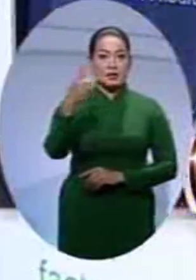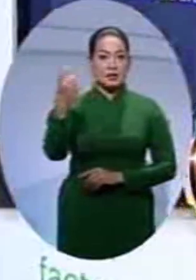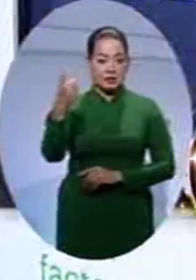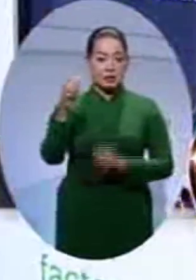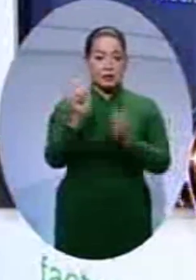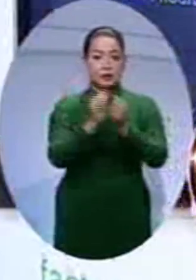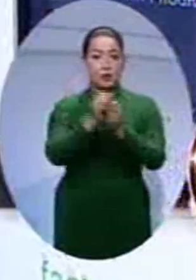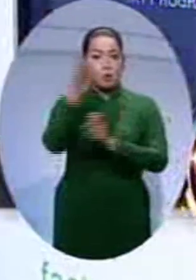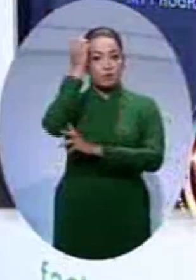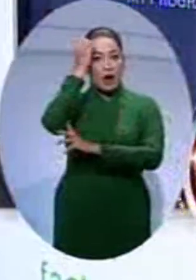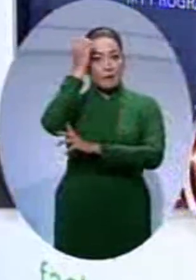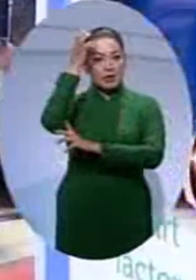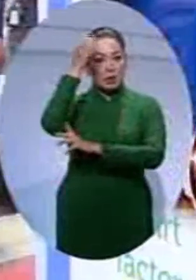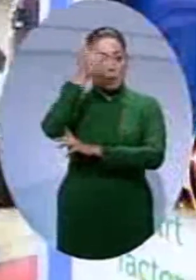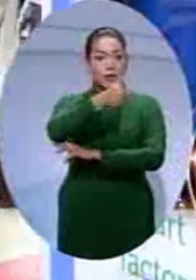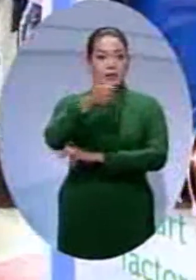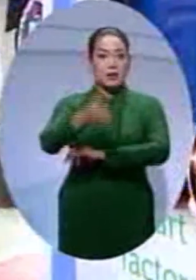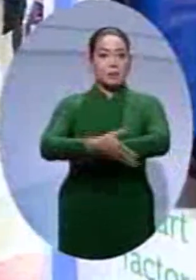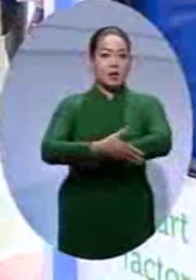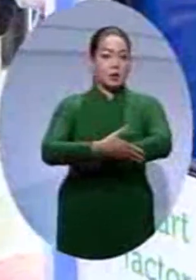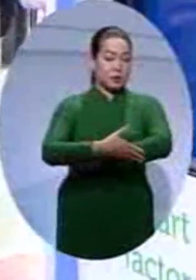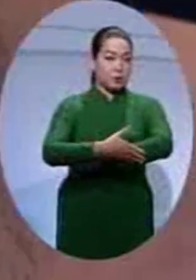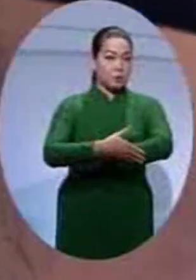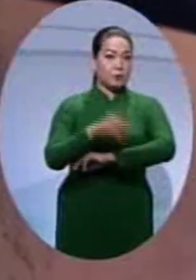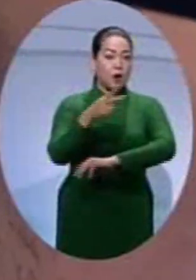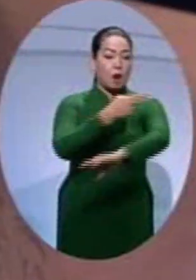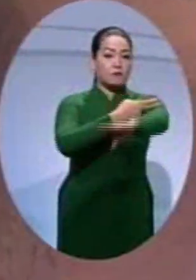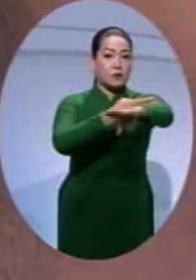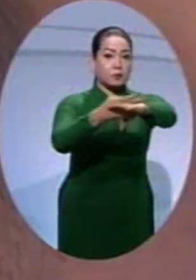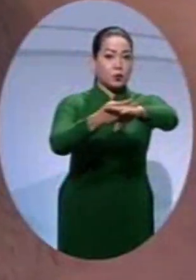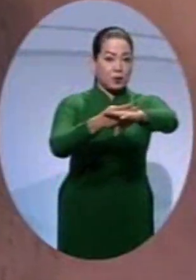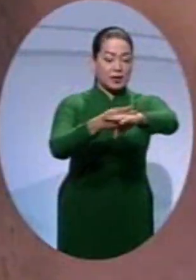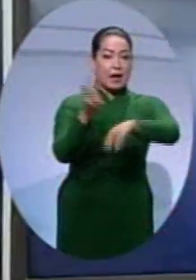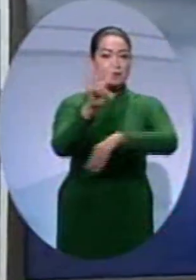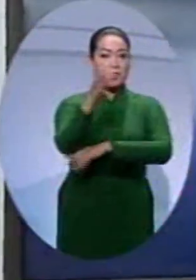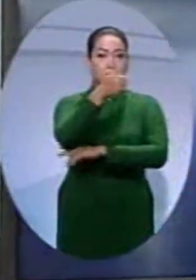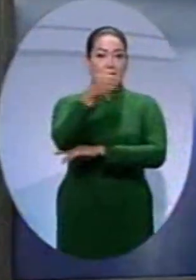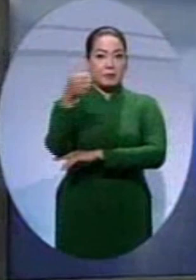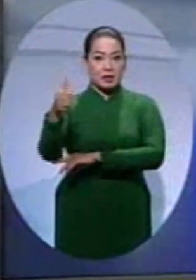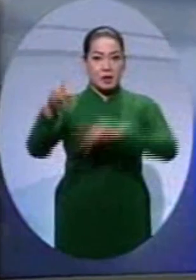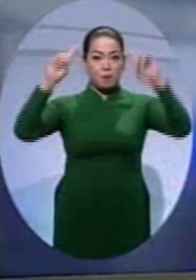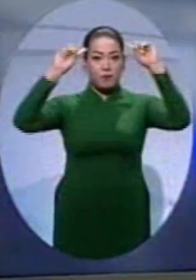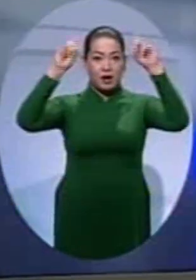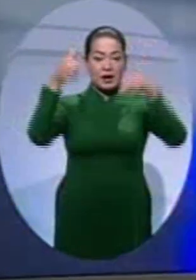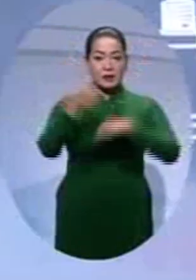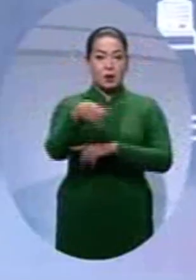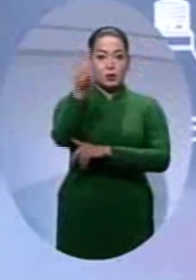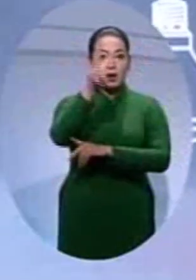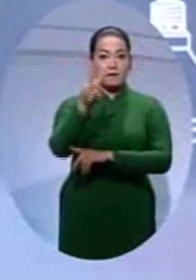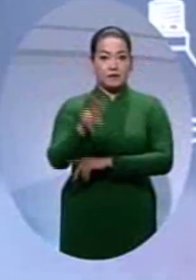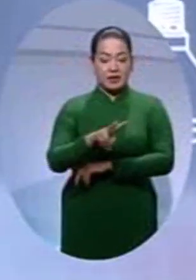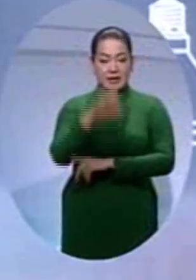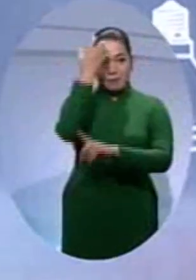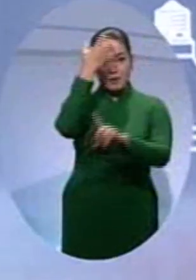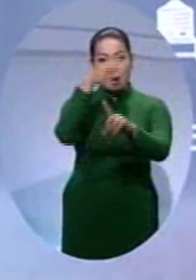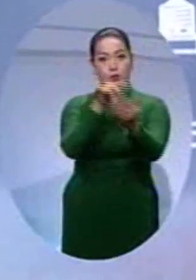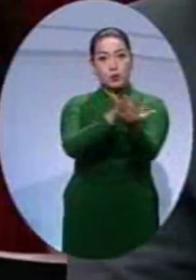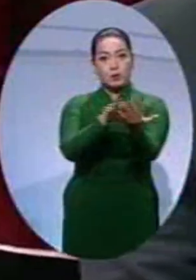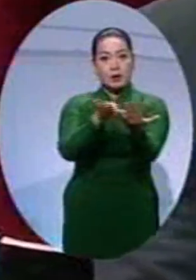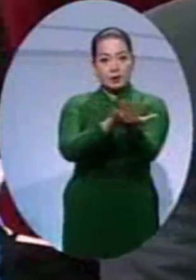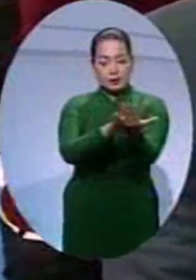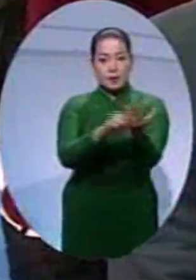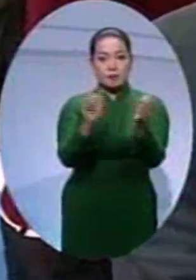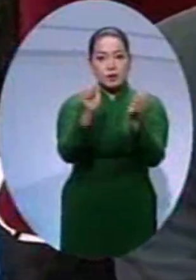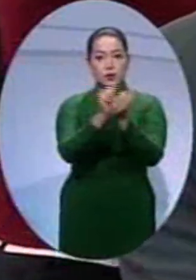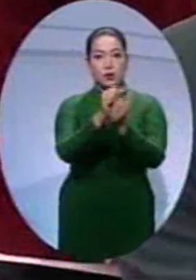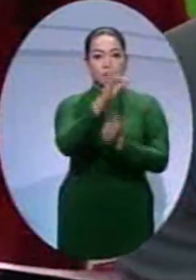động thông minh đã thu hút sự tham dự của 3.000 người, trong đó có 500 lãnh đạo cấp cao, chuyên gia công nghệ đến từ các ngân hàng, doanh nghiệp trong